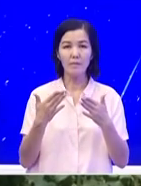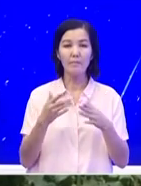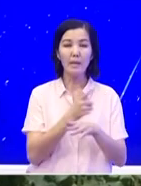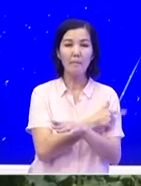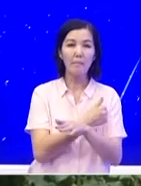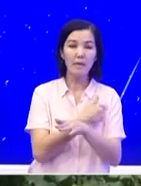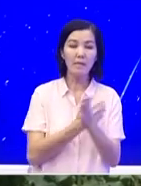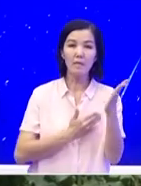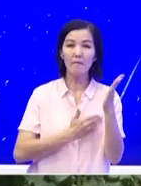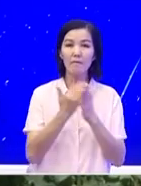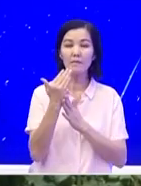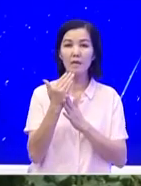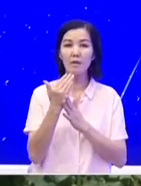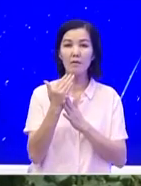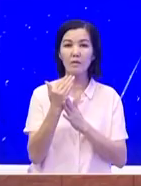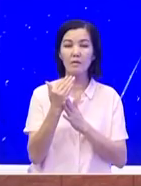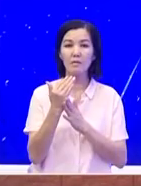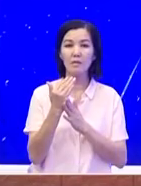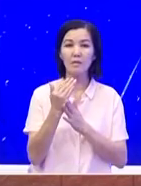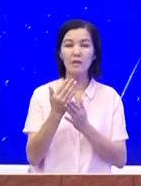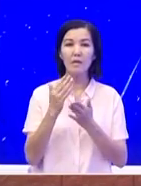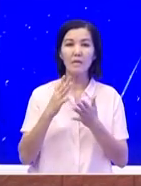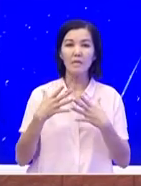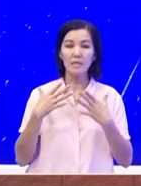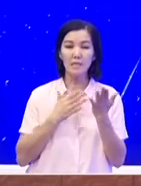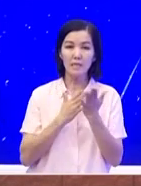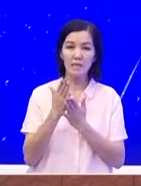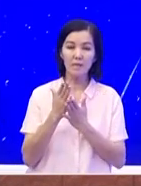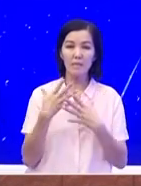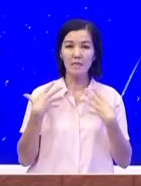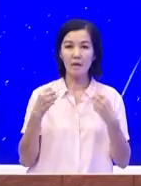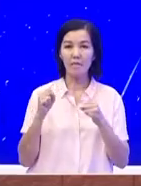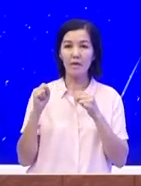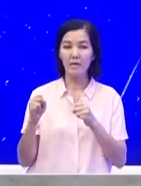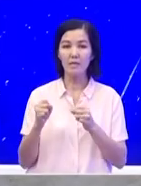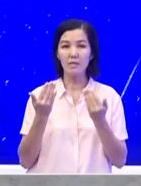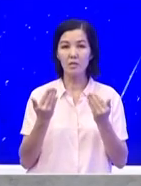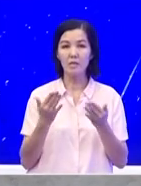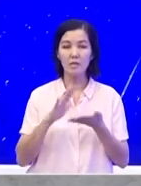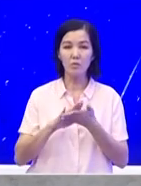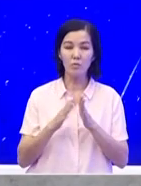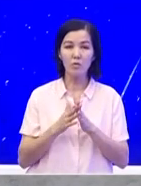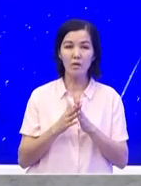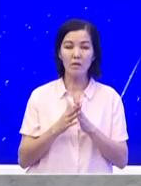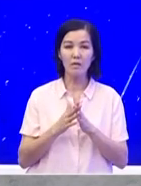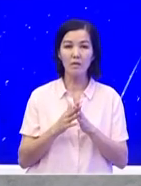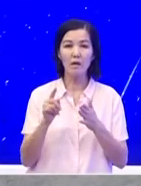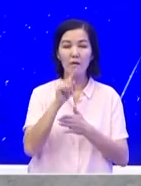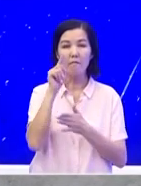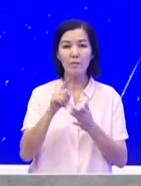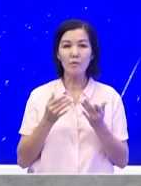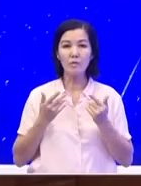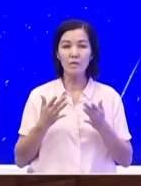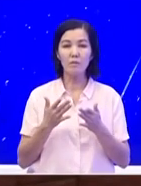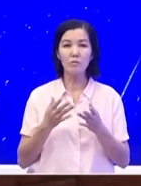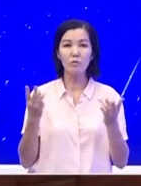России высоко оценили меры, предпринимаемые в системе здравоохранения населения в период пандемии. Однако есть и вопросы, требующие